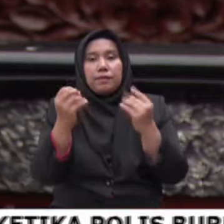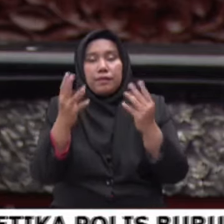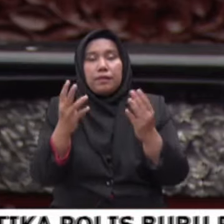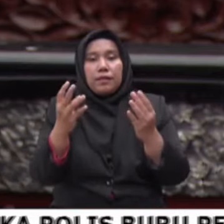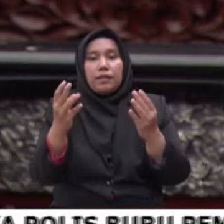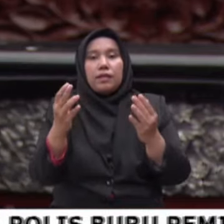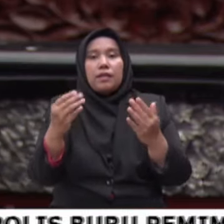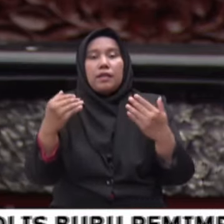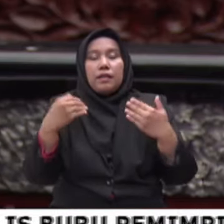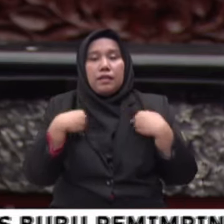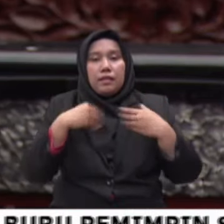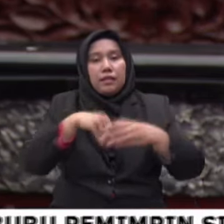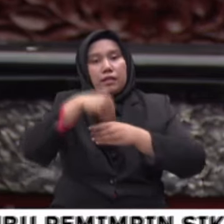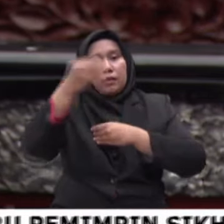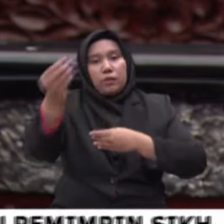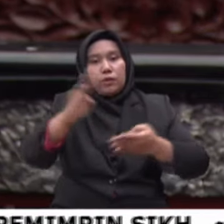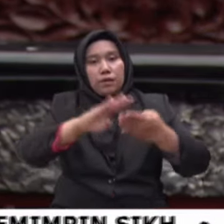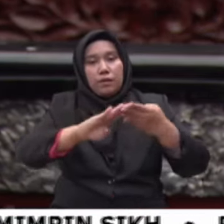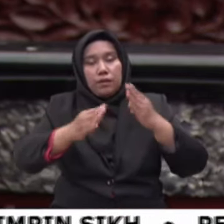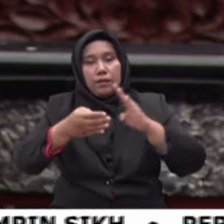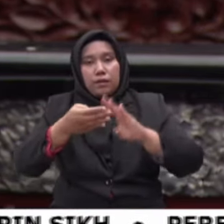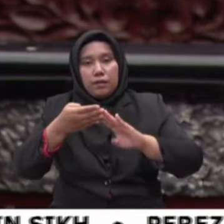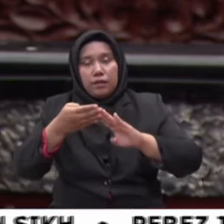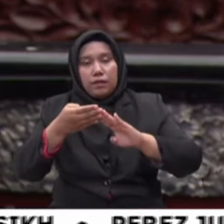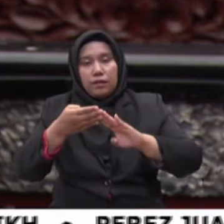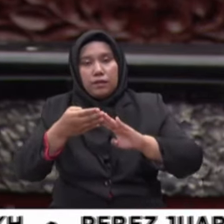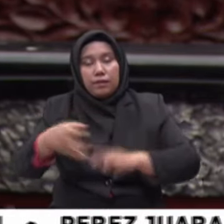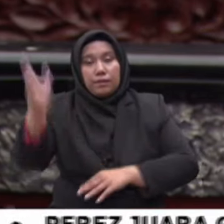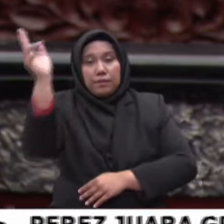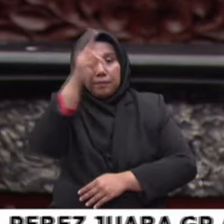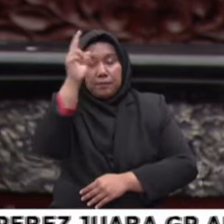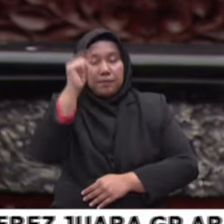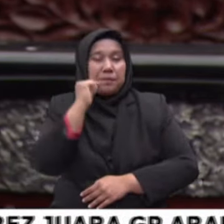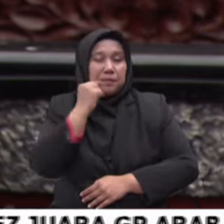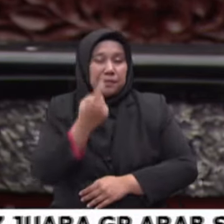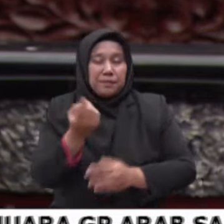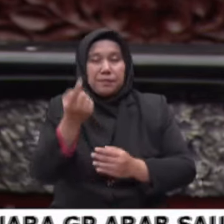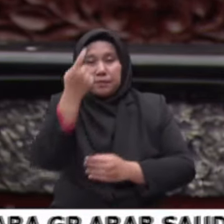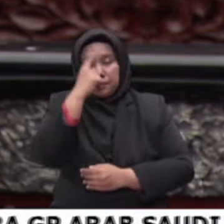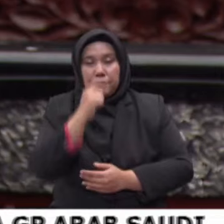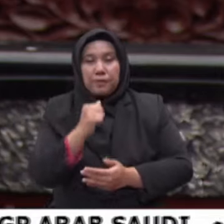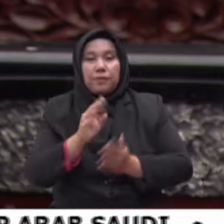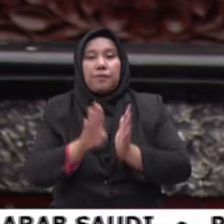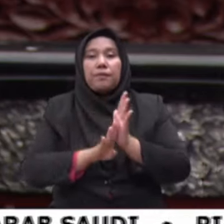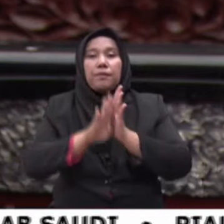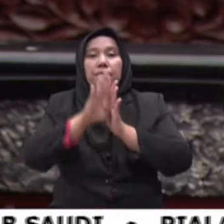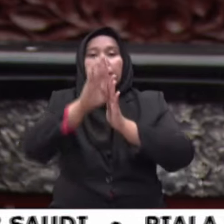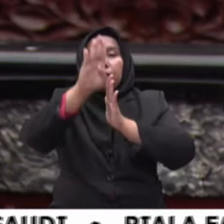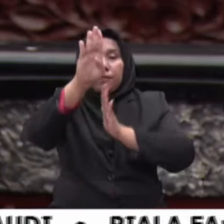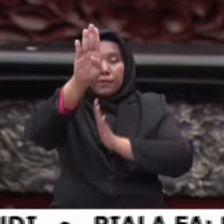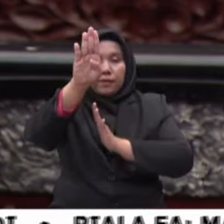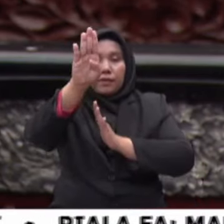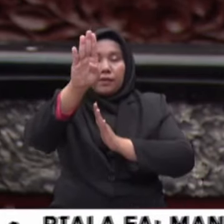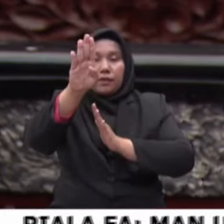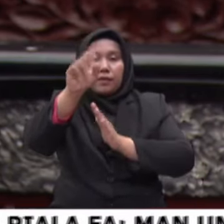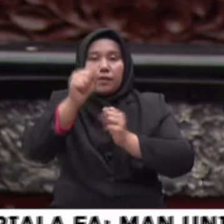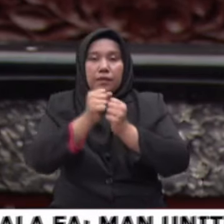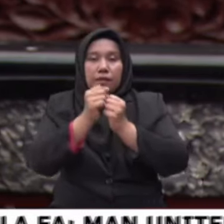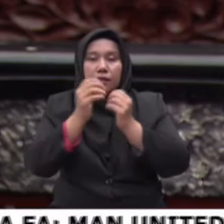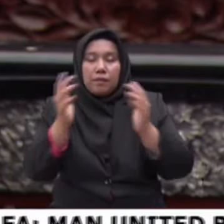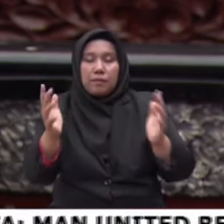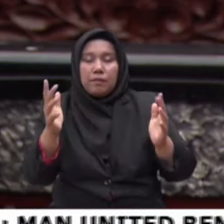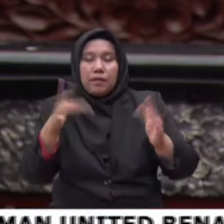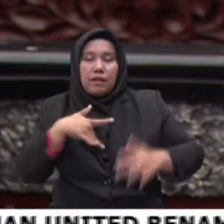luar bandar. Kalau kerajaan serius untuk membangunkan tanpa ada rasa